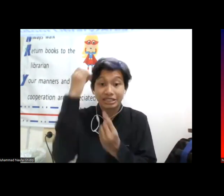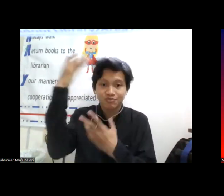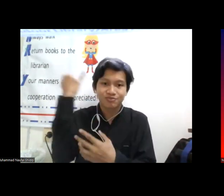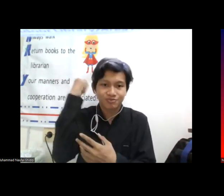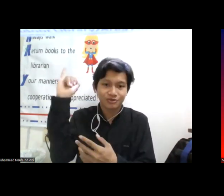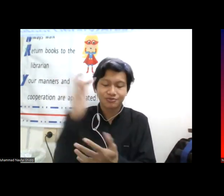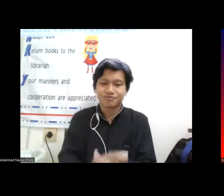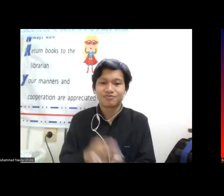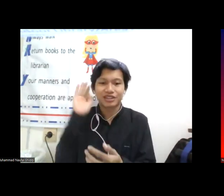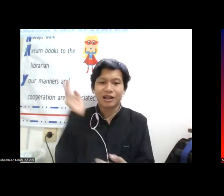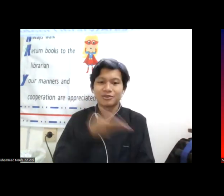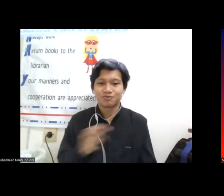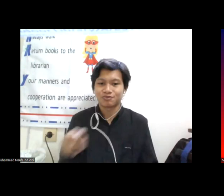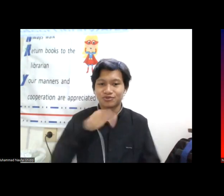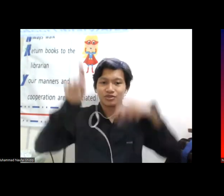dengan